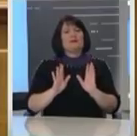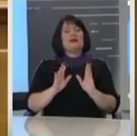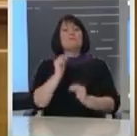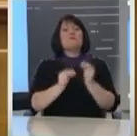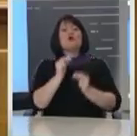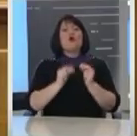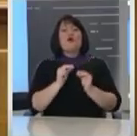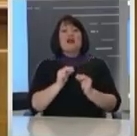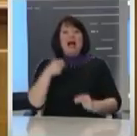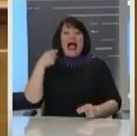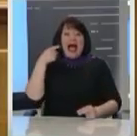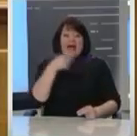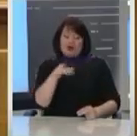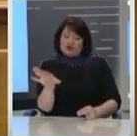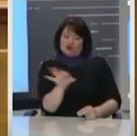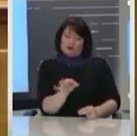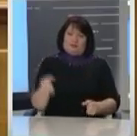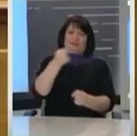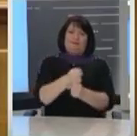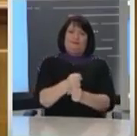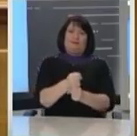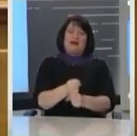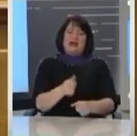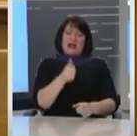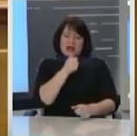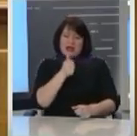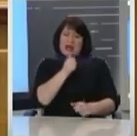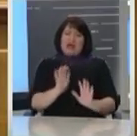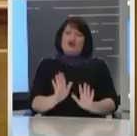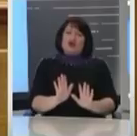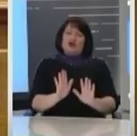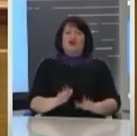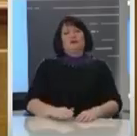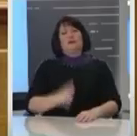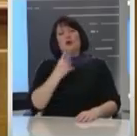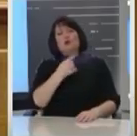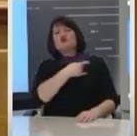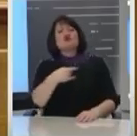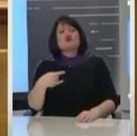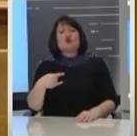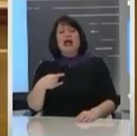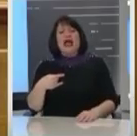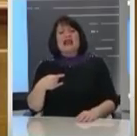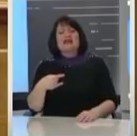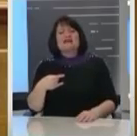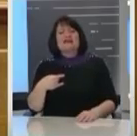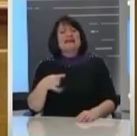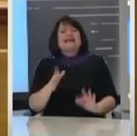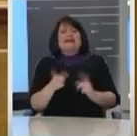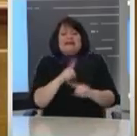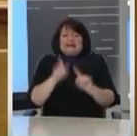είναι αυτός που τον διόρισε και αυτός που τον ανέχτηκε. Διότι ο κύριος Ζουράρης δεν είναι τελικά τίποτα